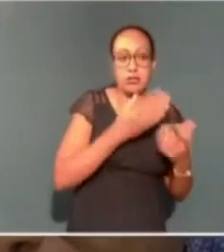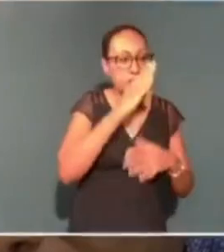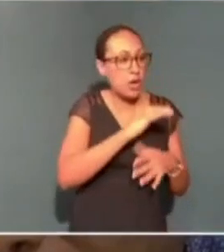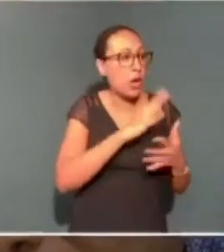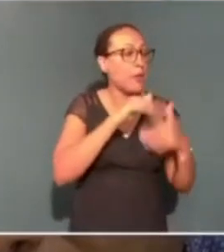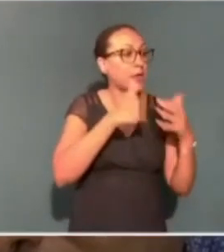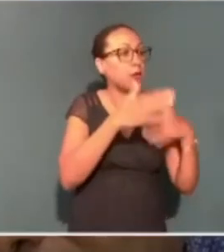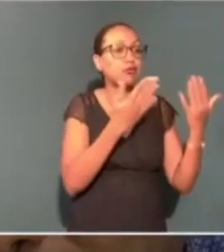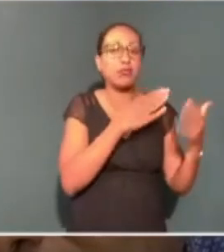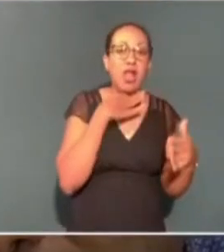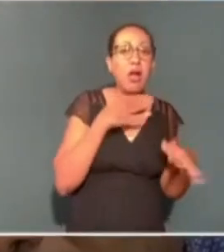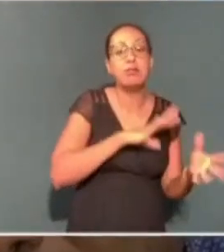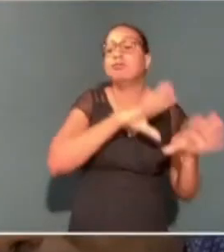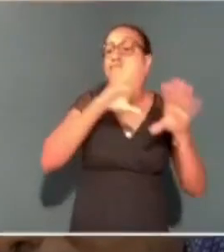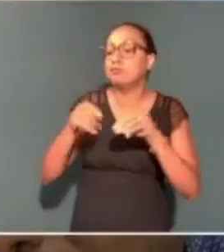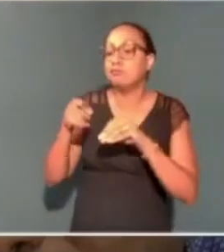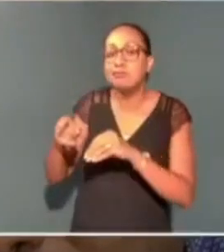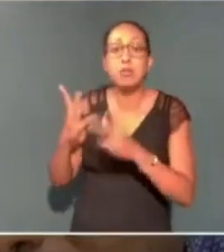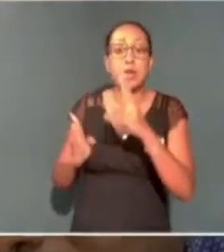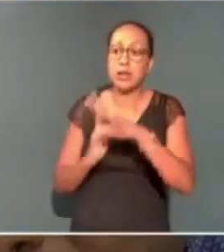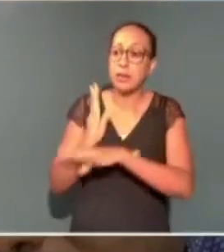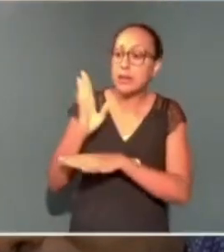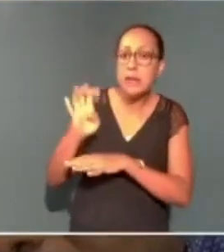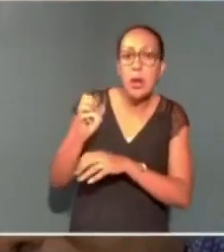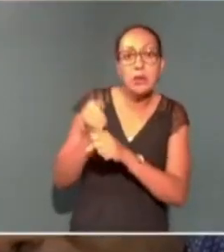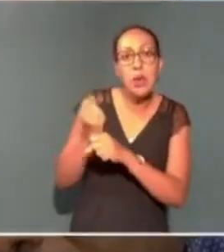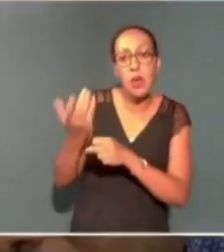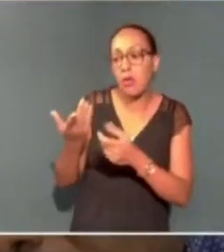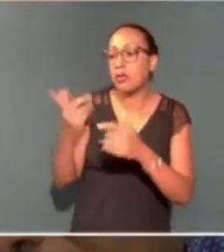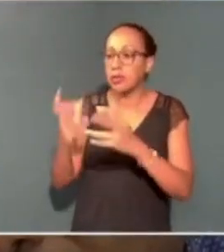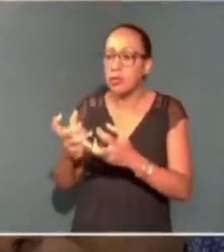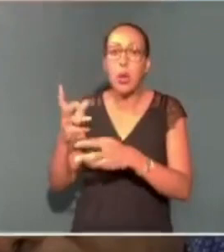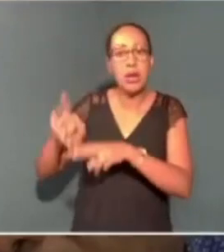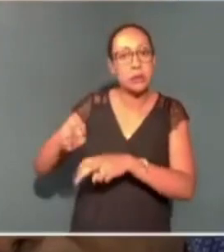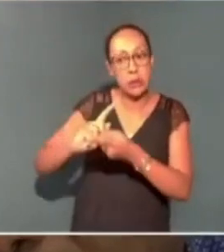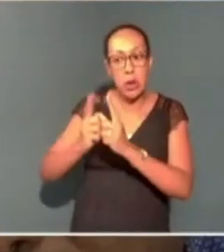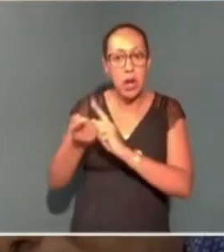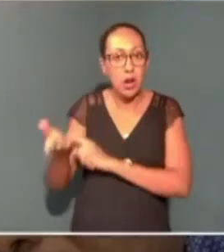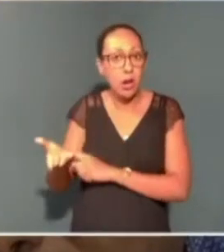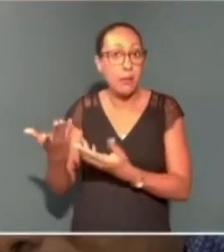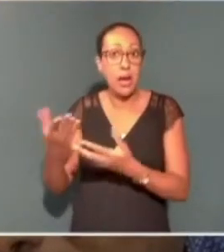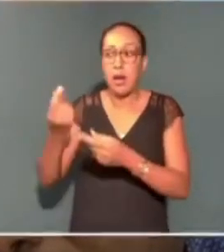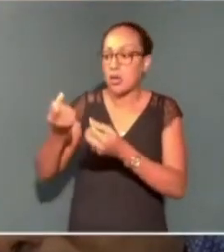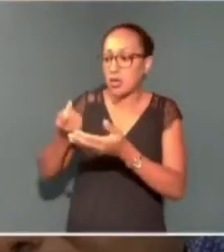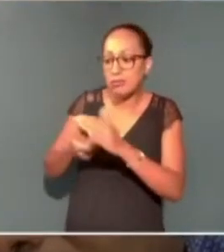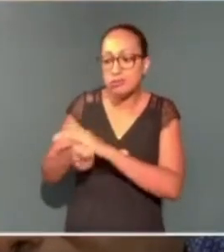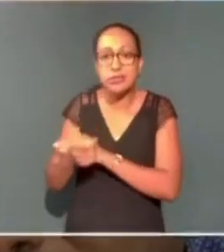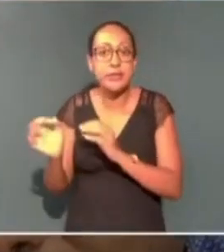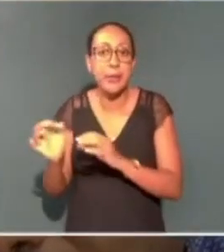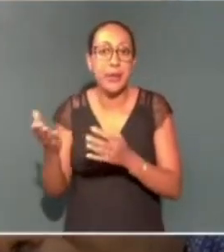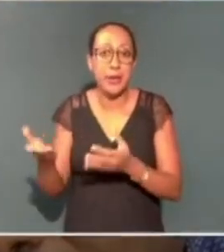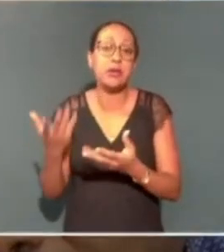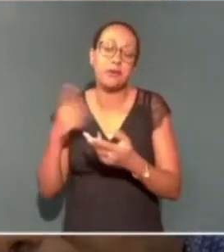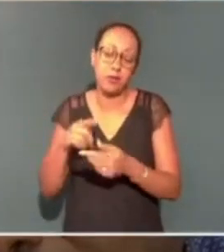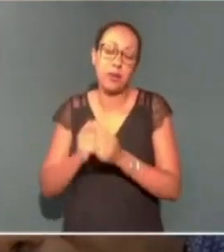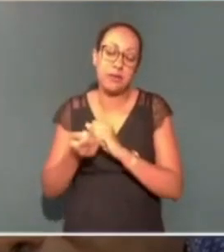agriculture. S'ils ont déjà dépassé 40 ans, ils n'ont plus de droit aux dotations. Donc de voir si on peut modifier cela. Parce qu'à notre avis,